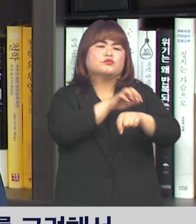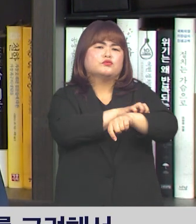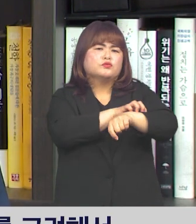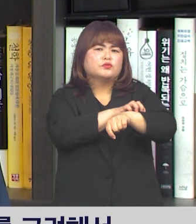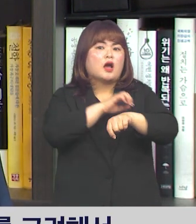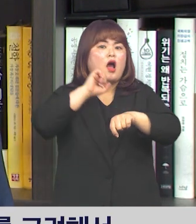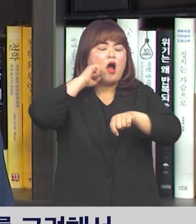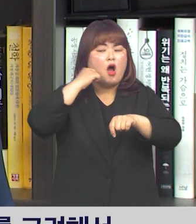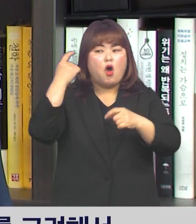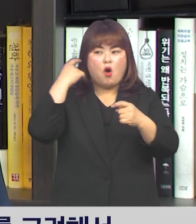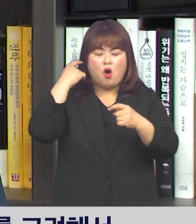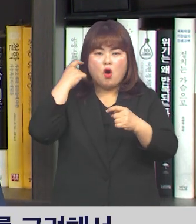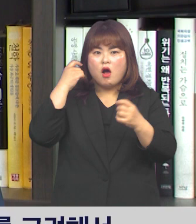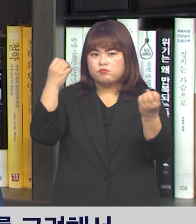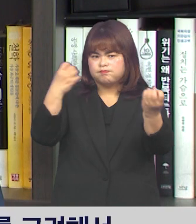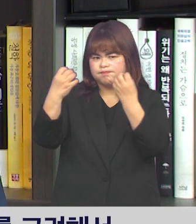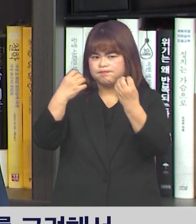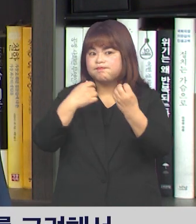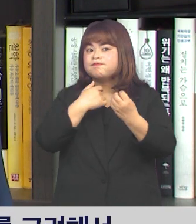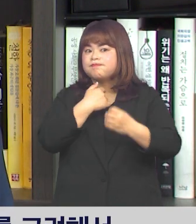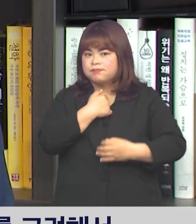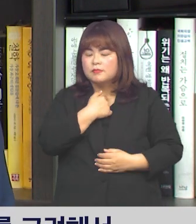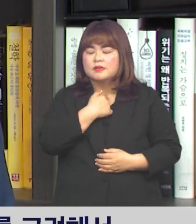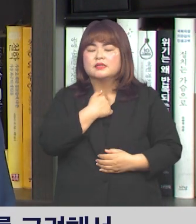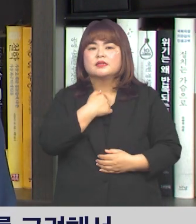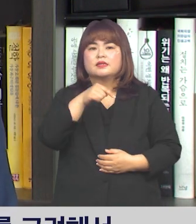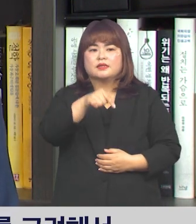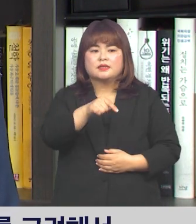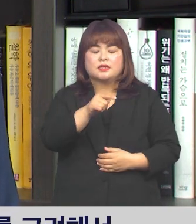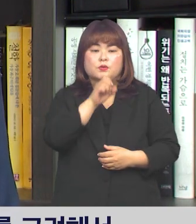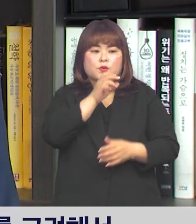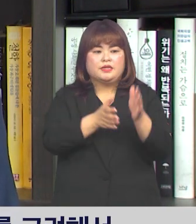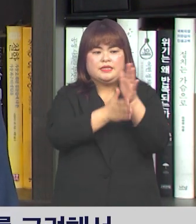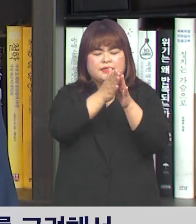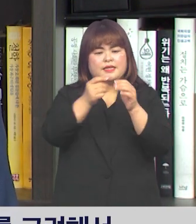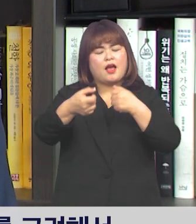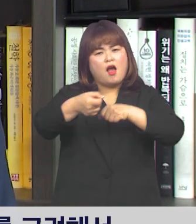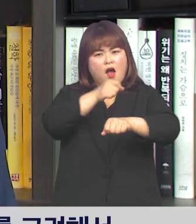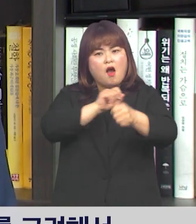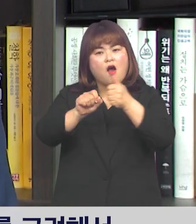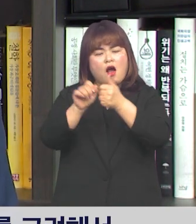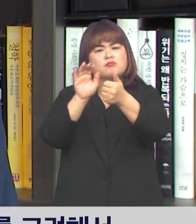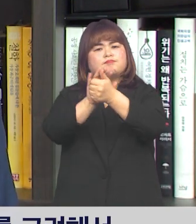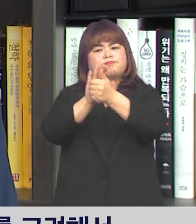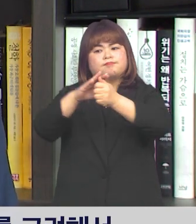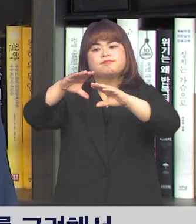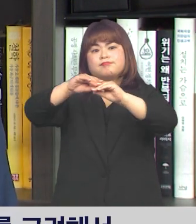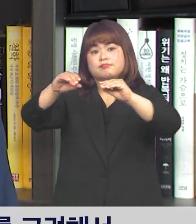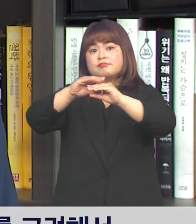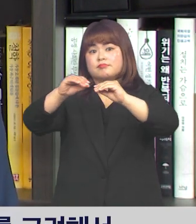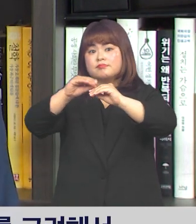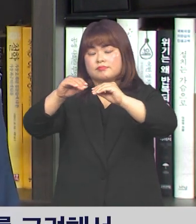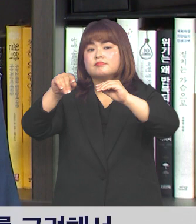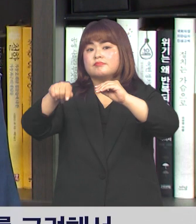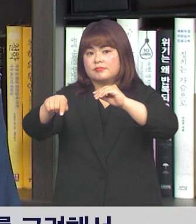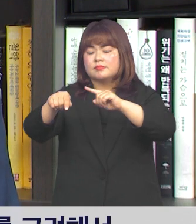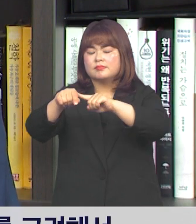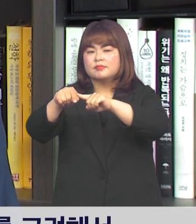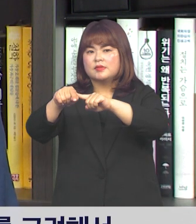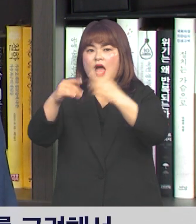가지 이야기 이런 것들을 고려해서 시가 적극적으로 중재를